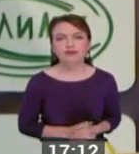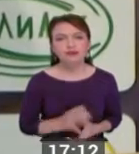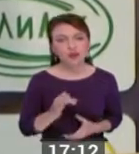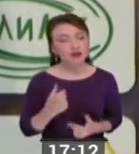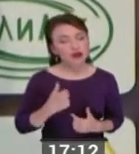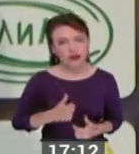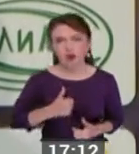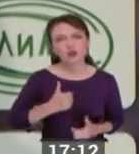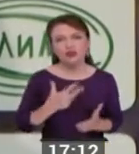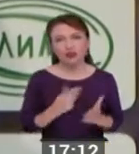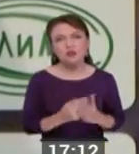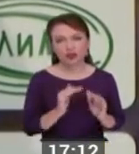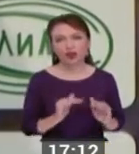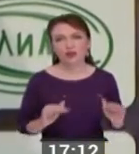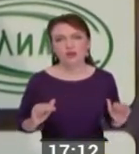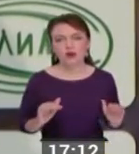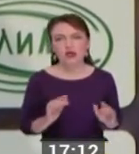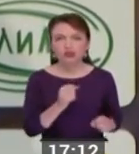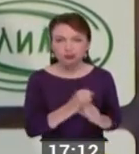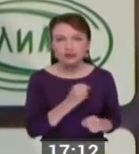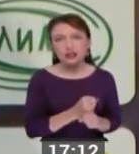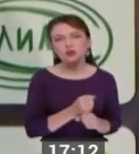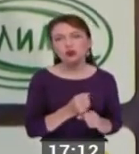я горжусь своими ребятами за ту проделанную